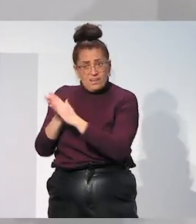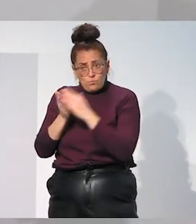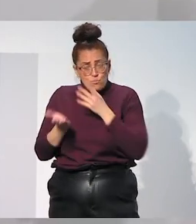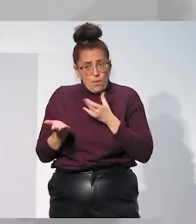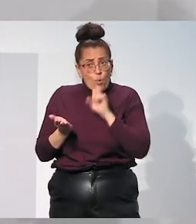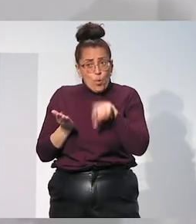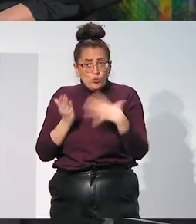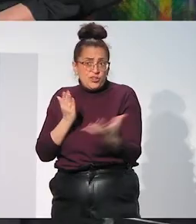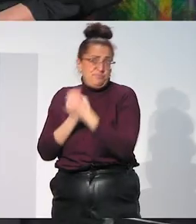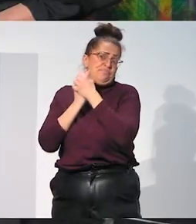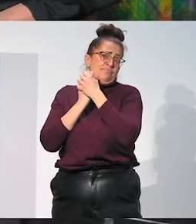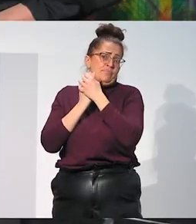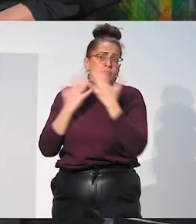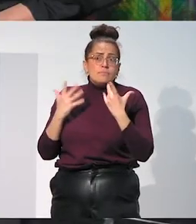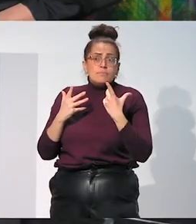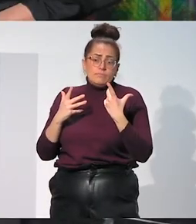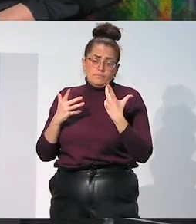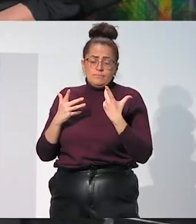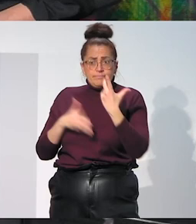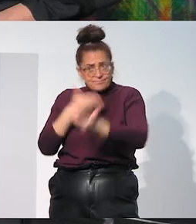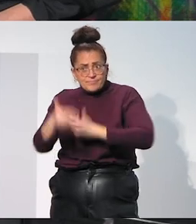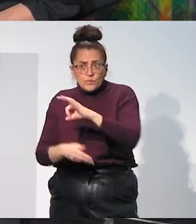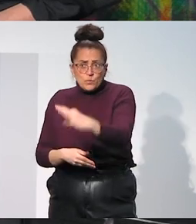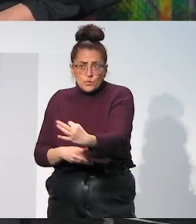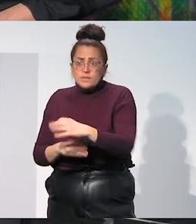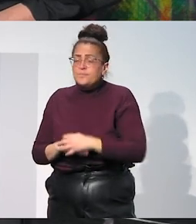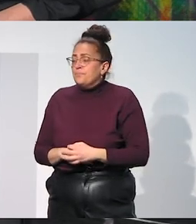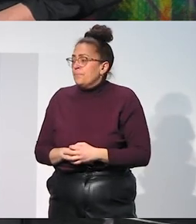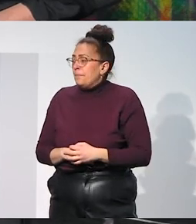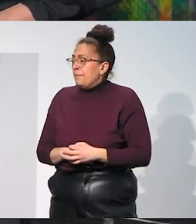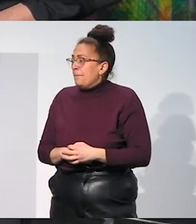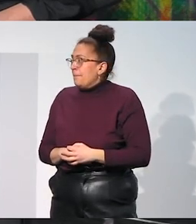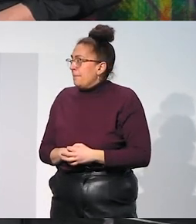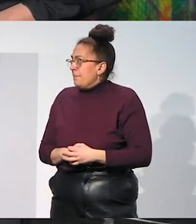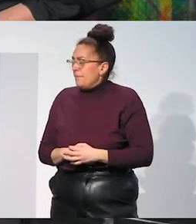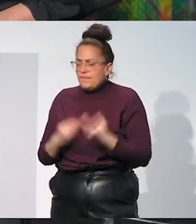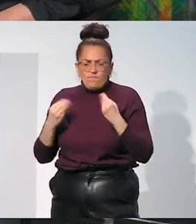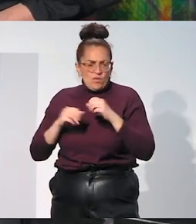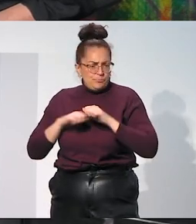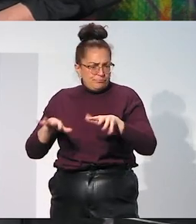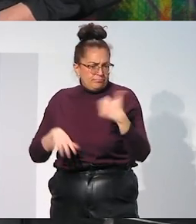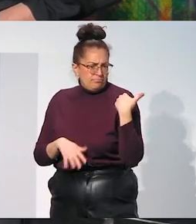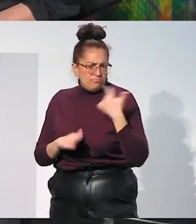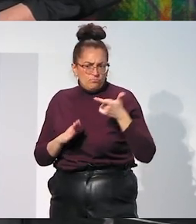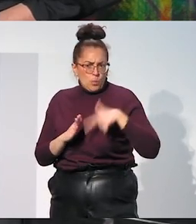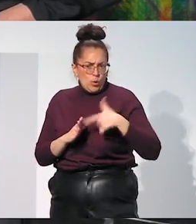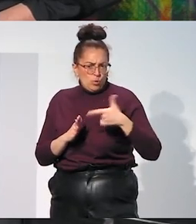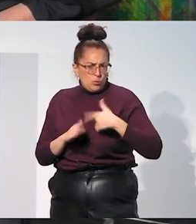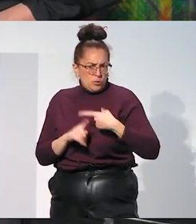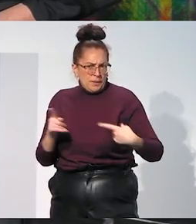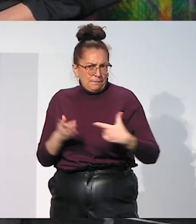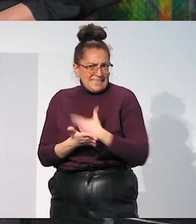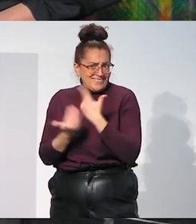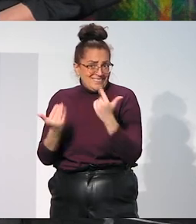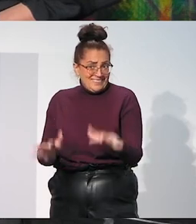dire, et ça, je le comprends là, ça fait 2 mois que je l'ai publié maintenant, 2 mois et demi, ça ne veut pas dire